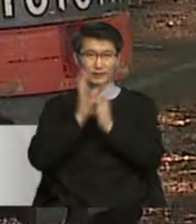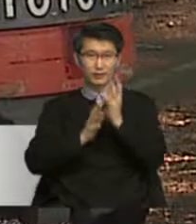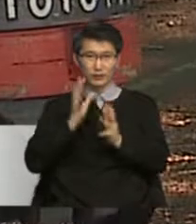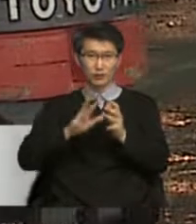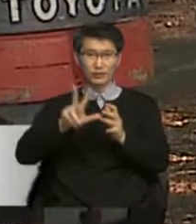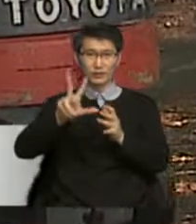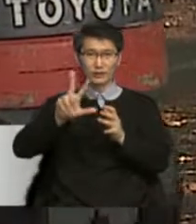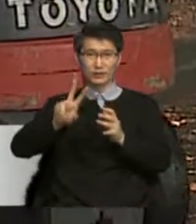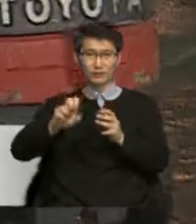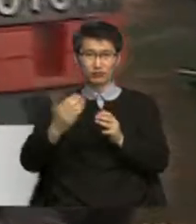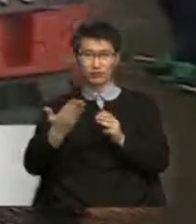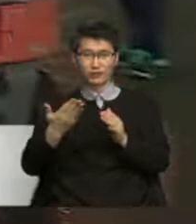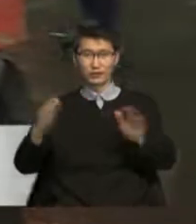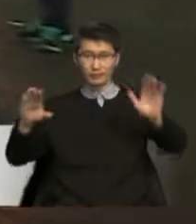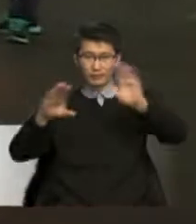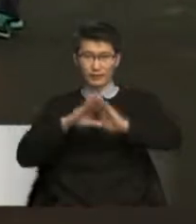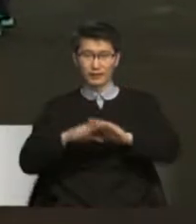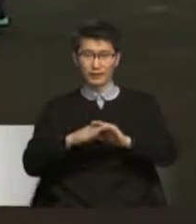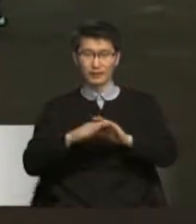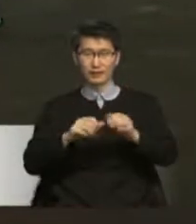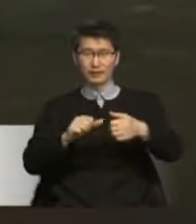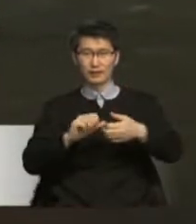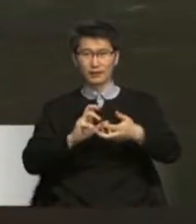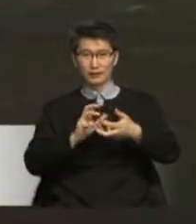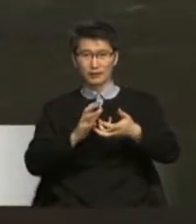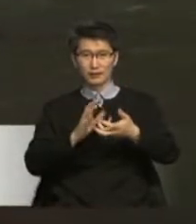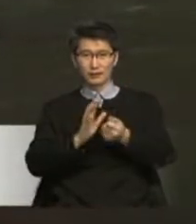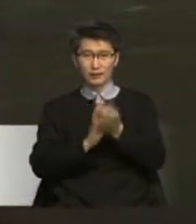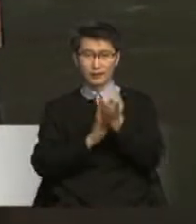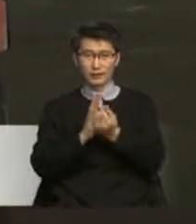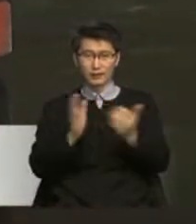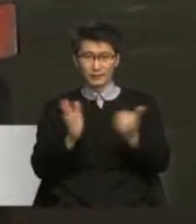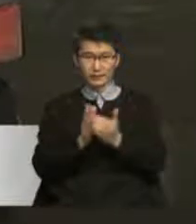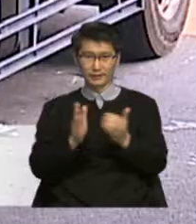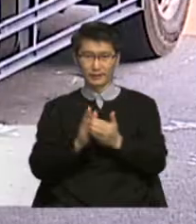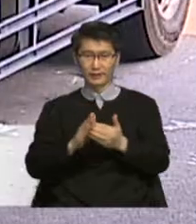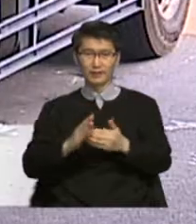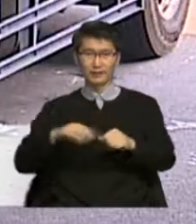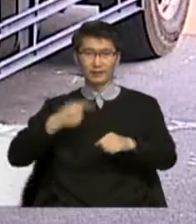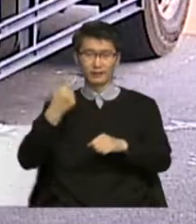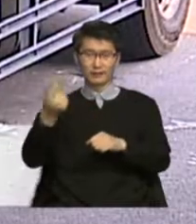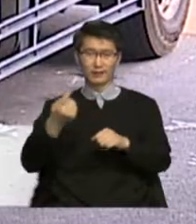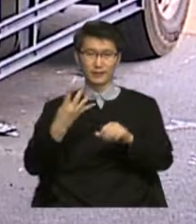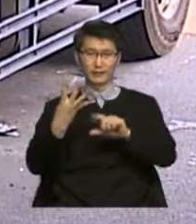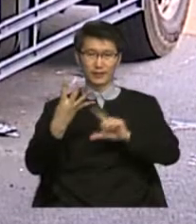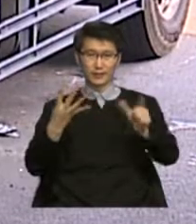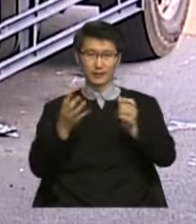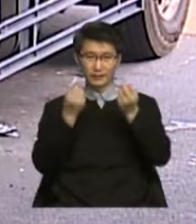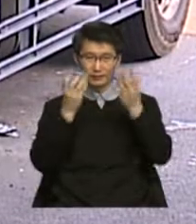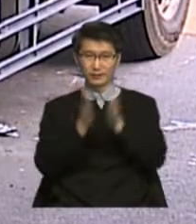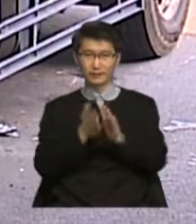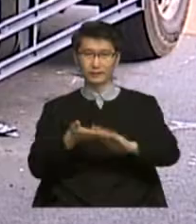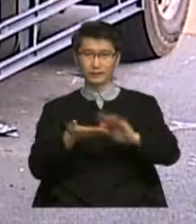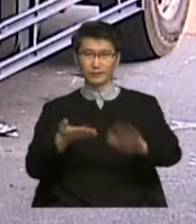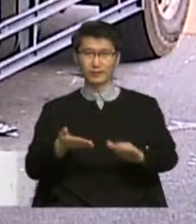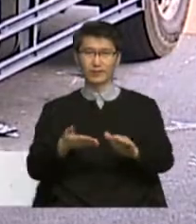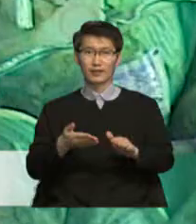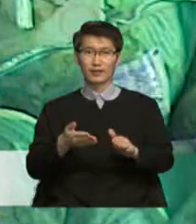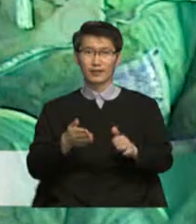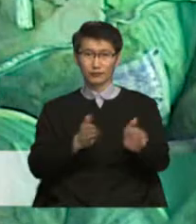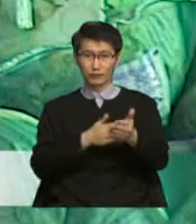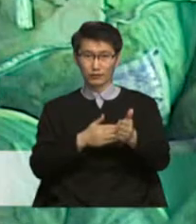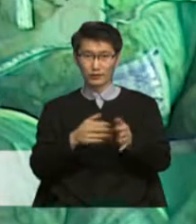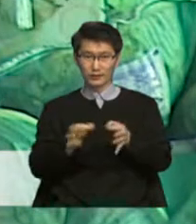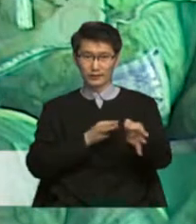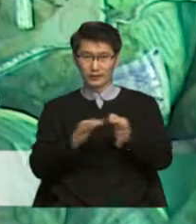는 오는 29일 저녁 경매를 끝으로 휴장 햇다가 다음달 4일 저녁부터 다시 경내를 시작합니다 수산시장에